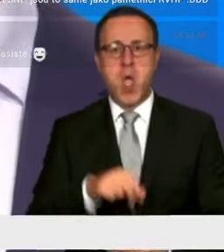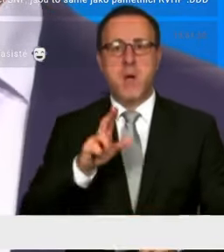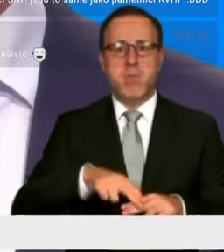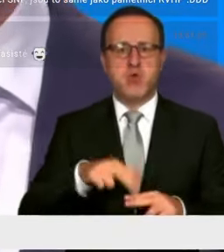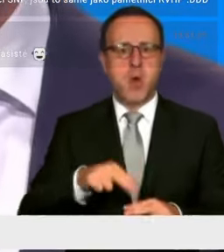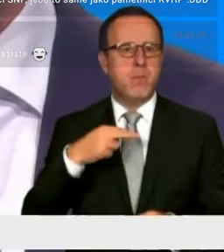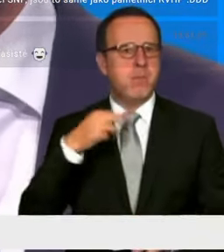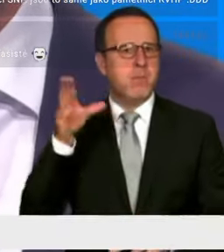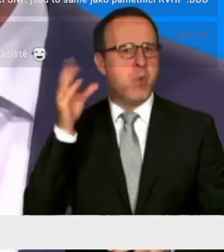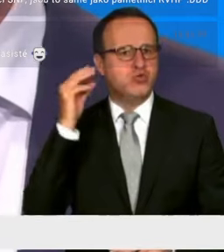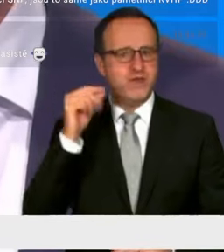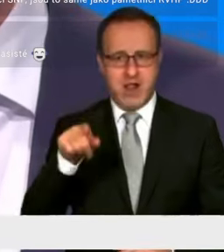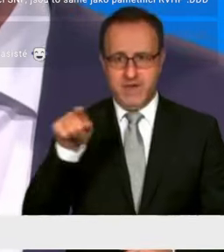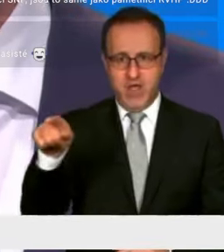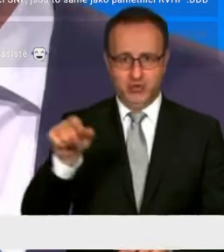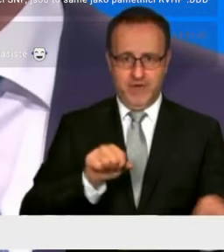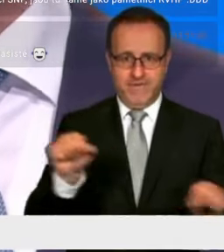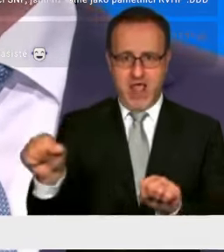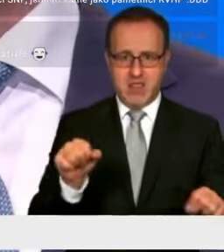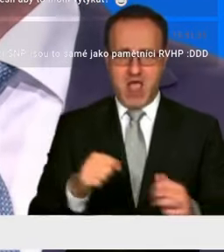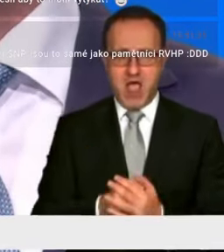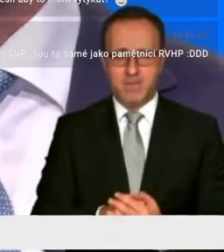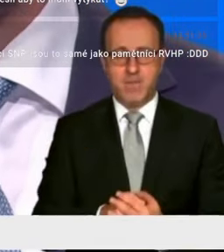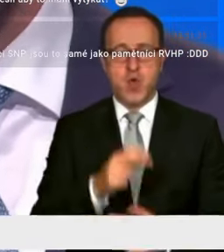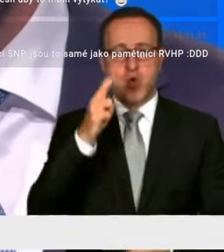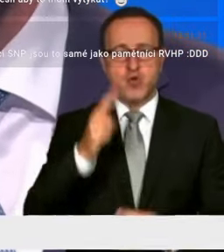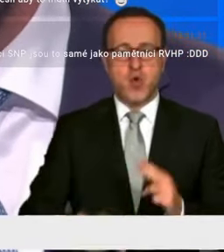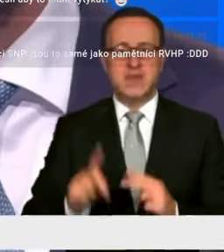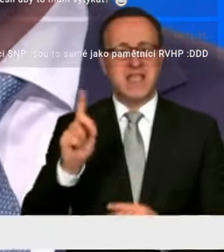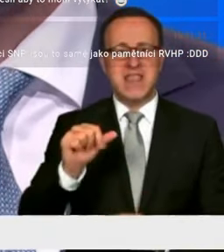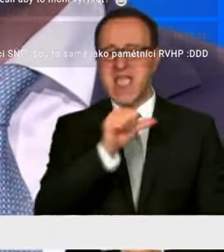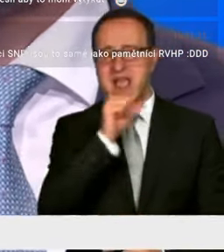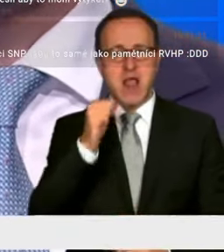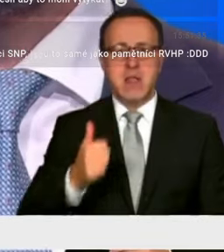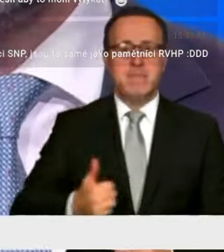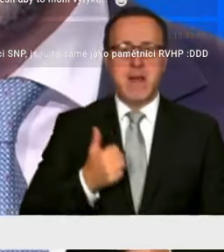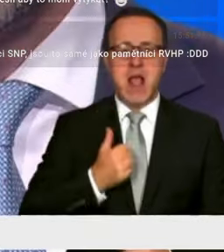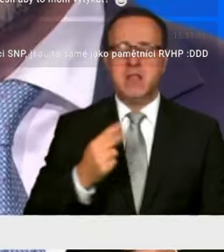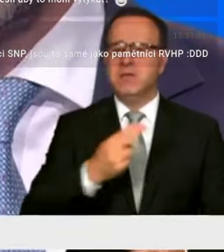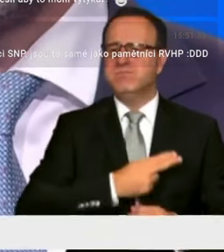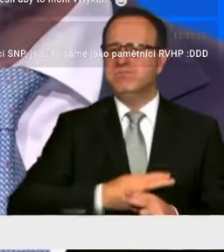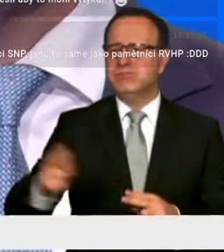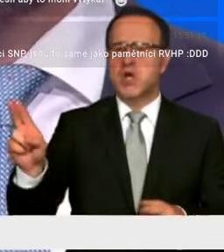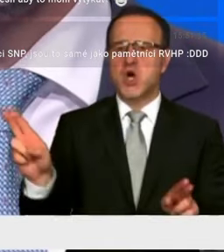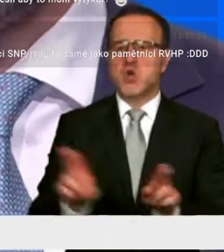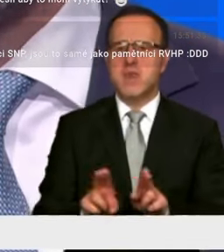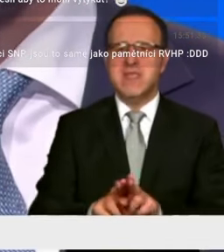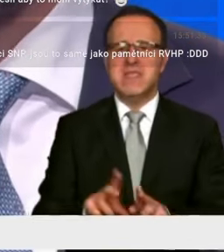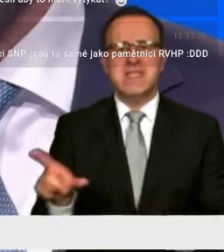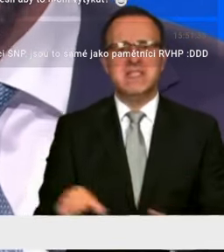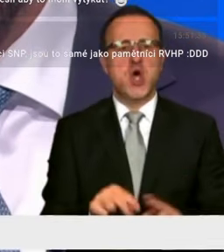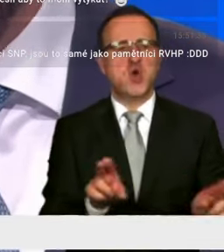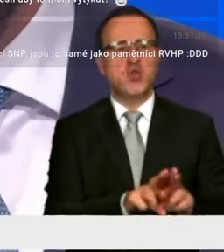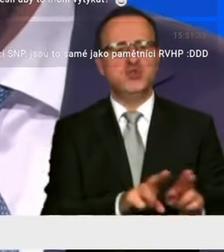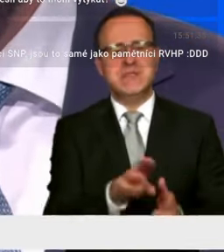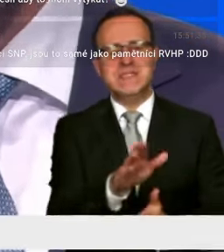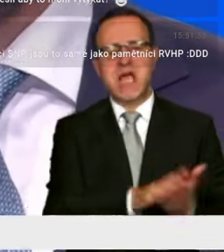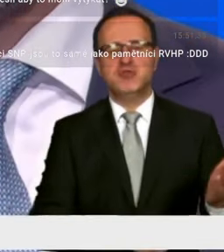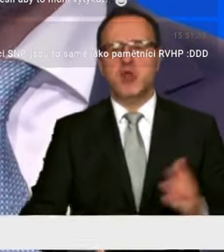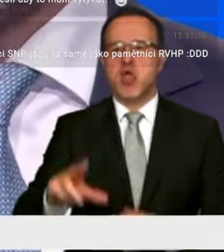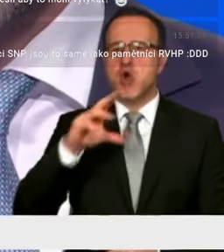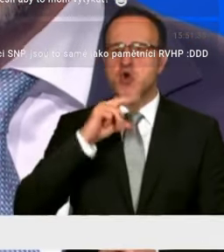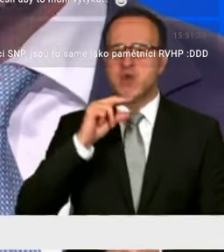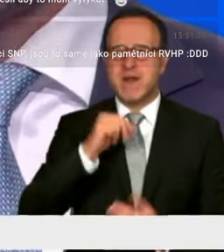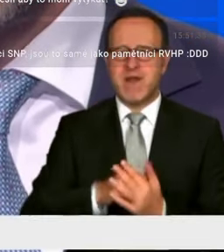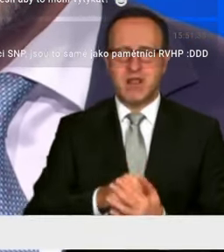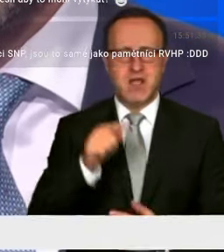hrôzou počas vášho vládnutia že dokonca nielen mladí ľudia celé rodiny na čele s rodičmi začali rozprávať že v